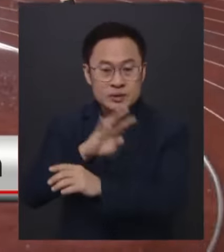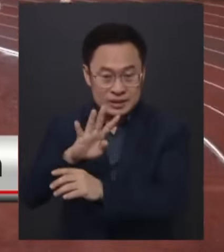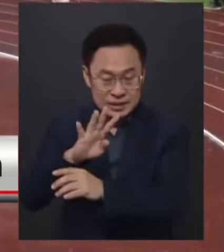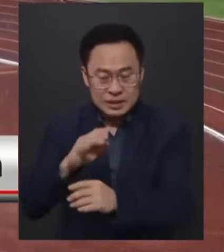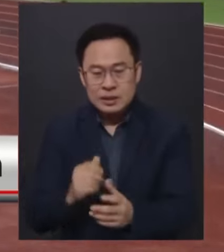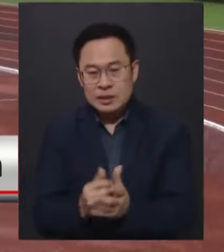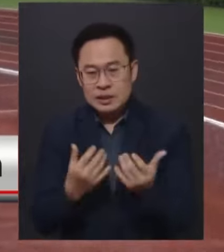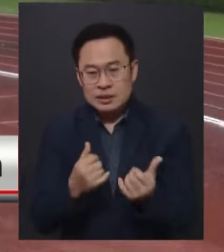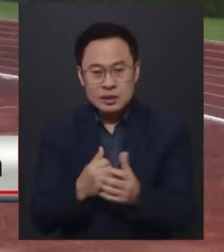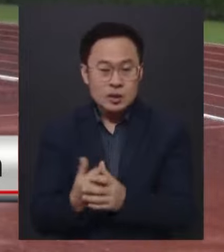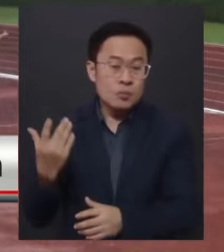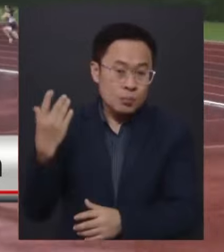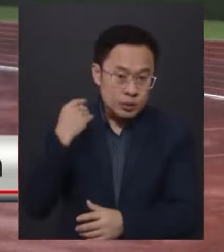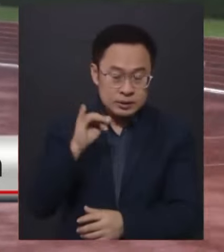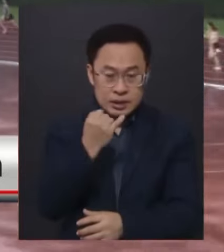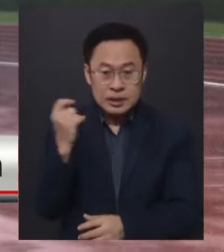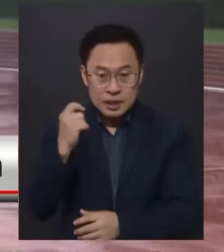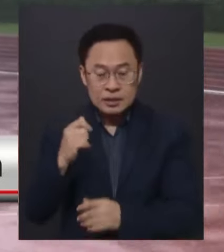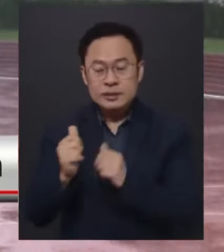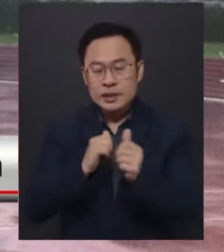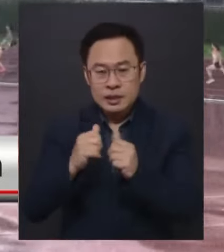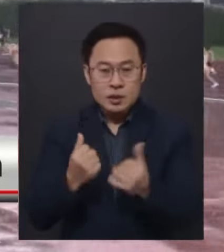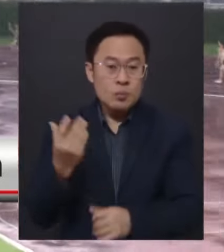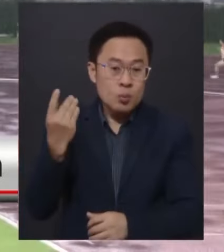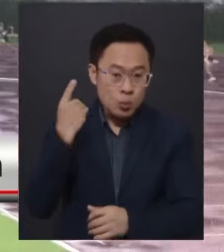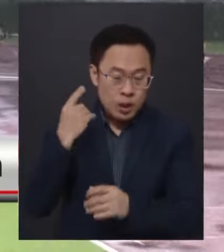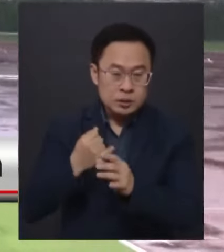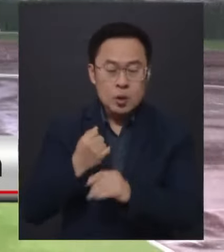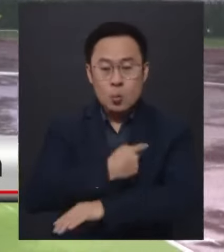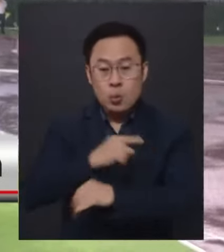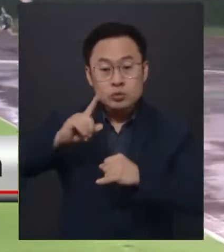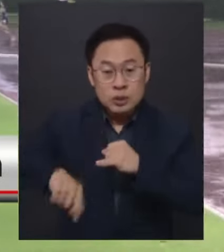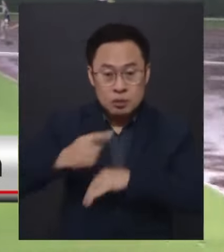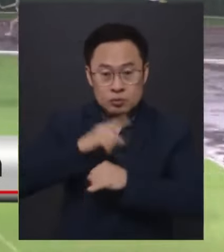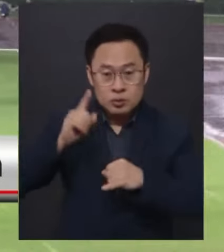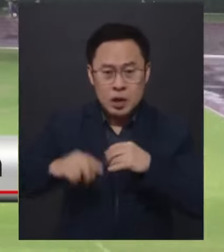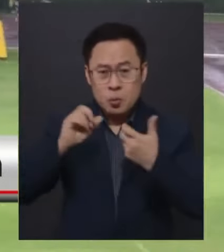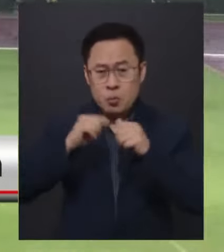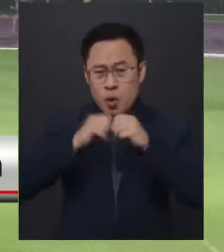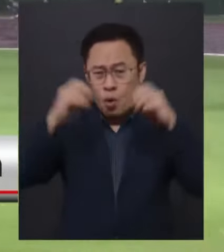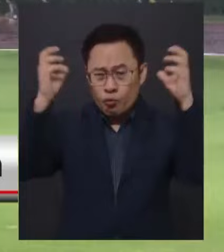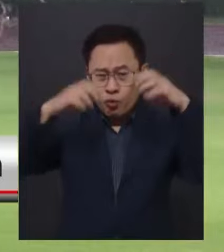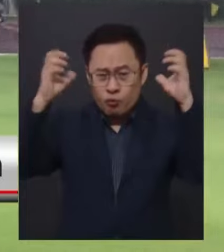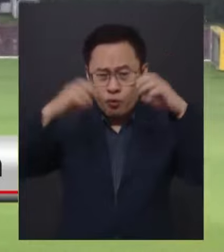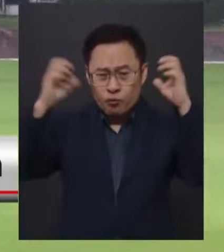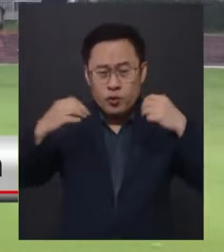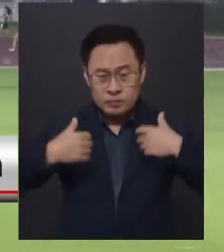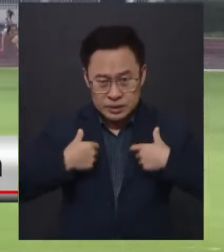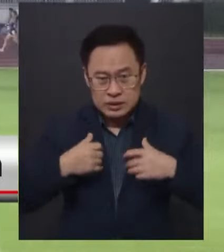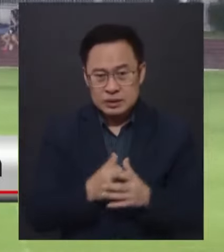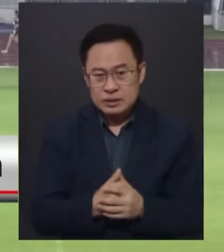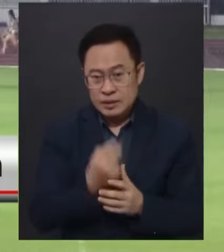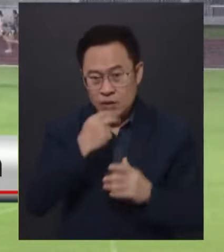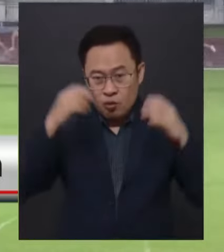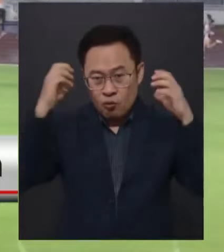วันที่เ่อวันจันทร์อังคารที่ผ่านมานะครับเมื่อวานที่ผ่านมาเป็นการแข่งขันในวันสุดท้ายครับท่ามกลางฝนที่ตกลงมาอย่างหนักตามภาพคุณผู้